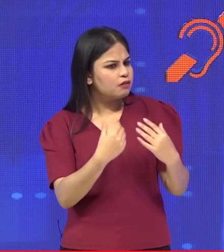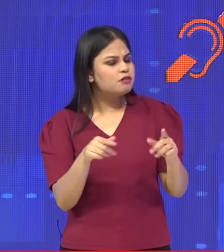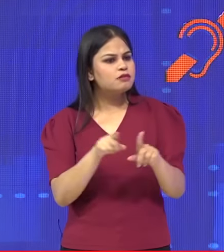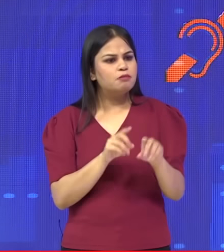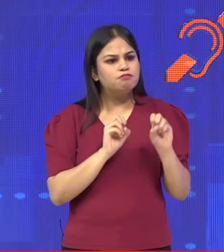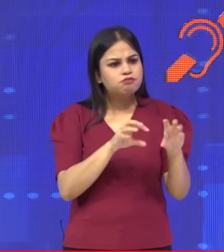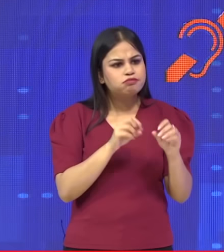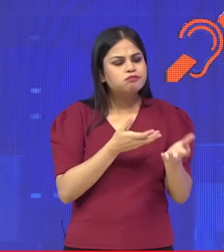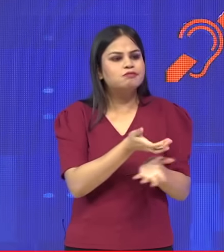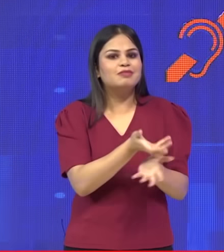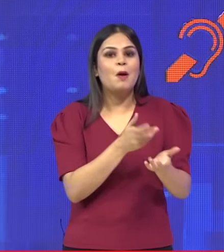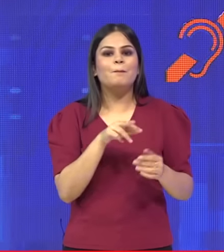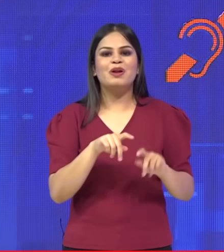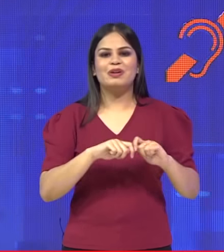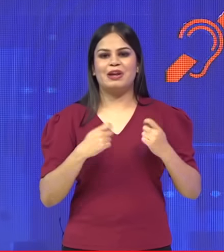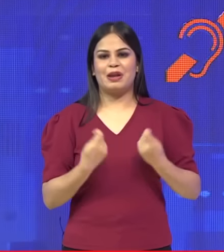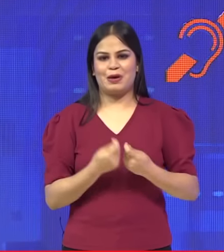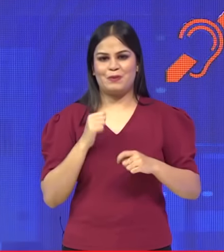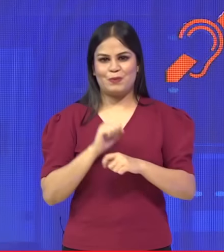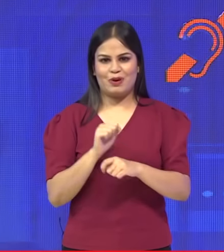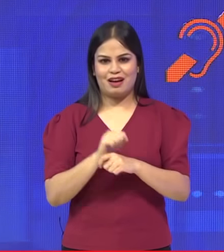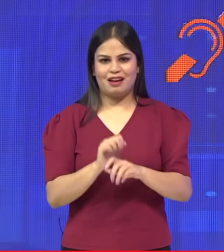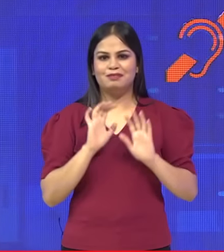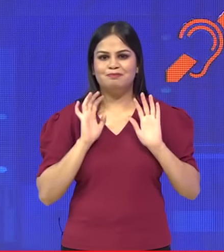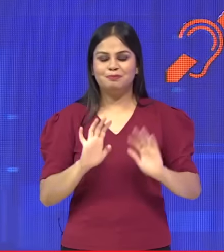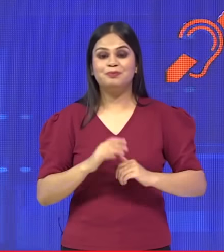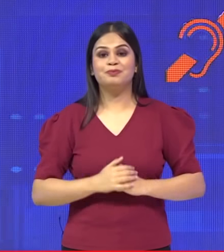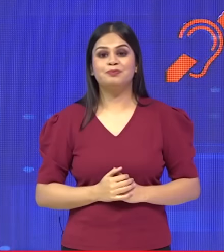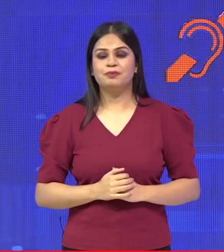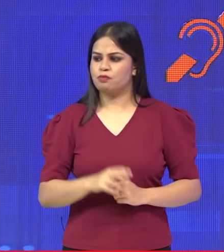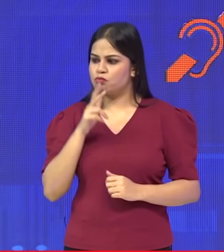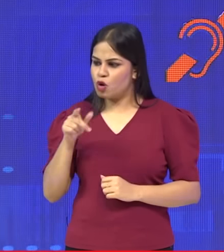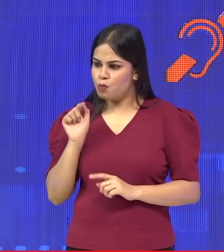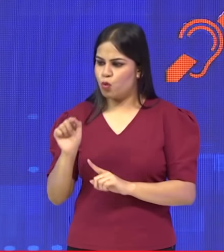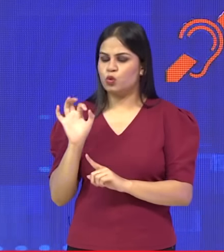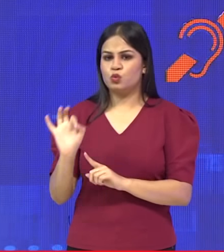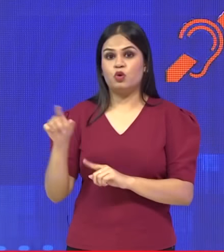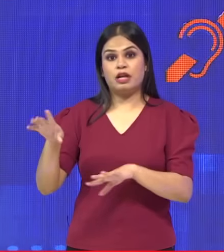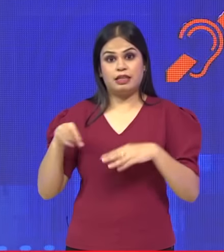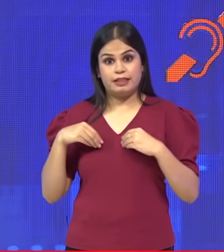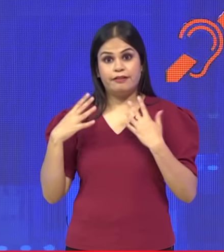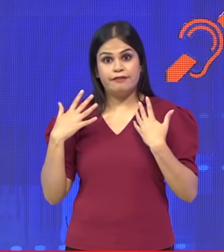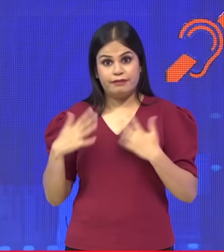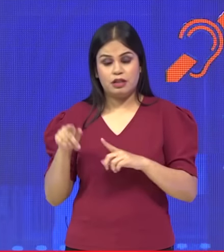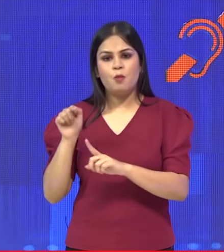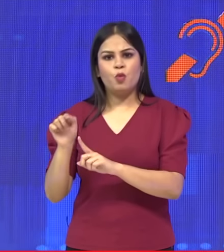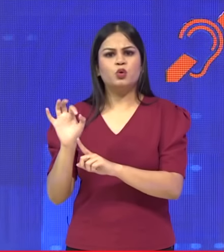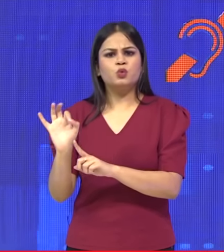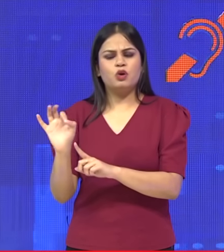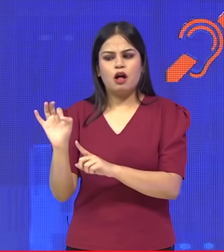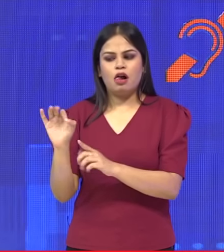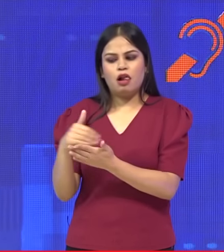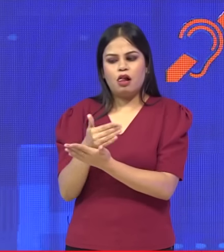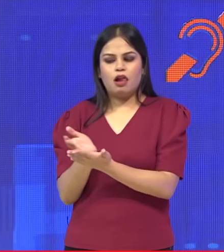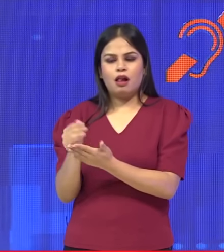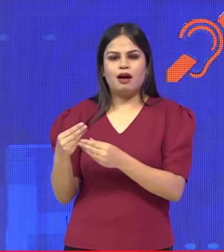वो एक टीमवर्क के साथ होता है अच्छी बात है सर मैंने आपने एक्सेप्ट किया ये माना इसको तलने